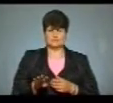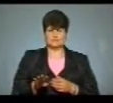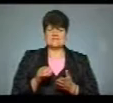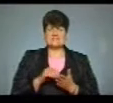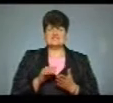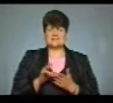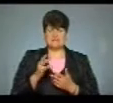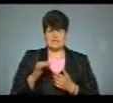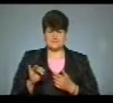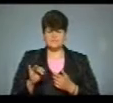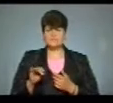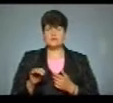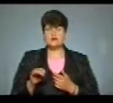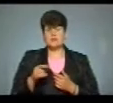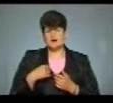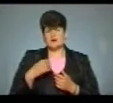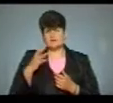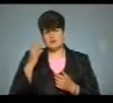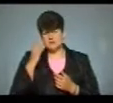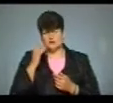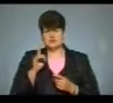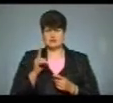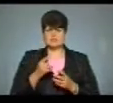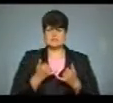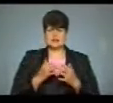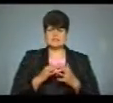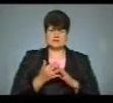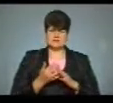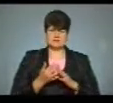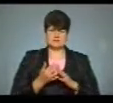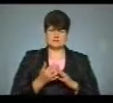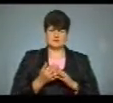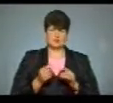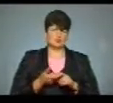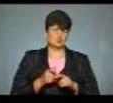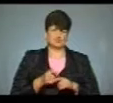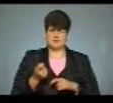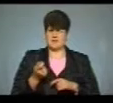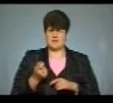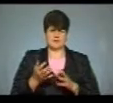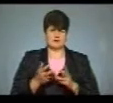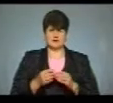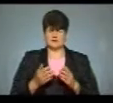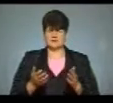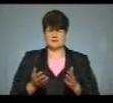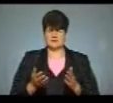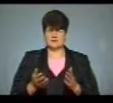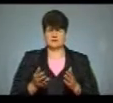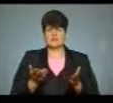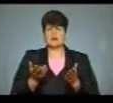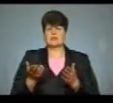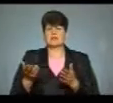свиней. І я вважаю, що це як для сільської місцевості дуже мала кількість, тобто